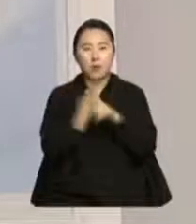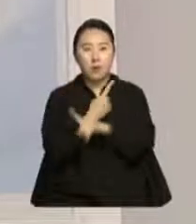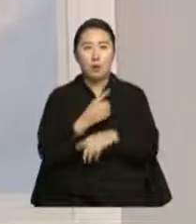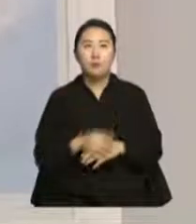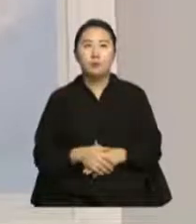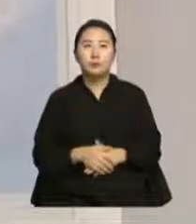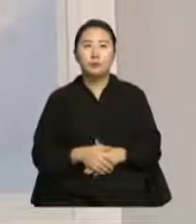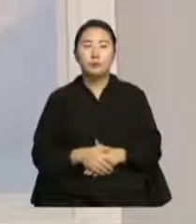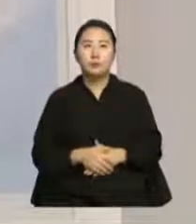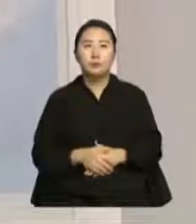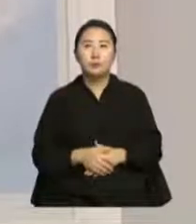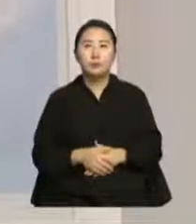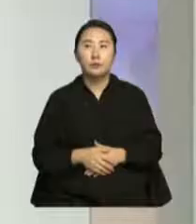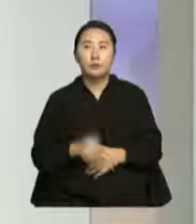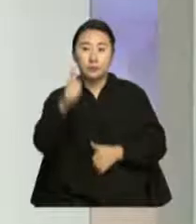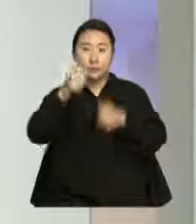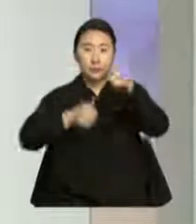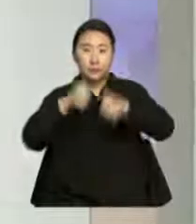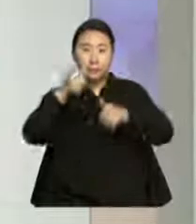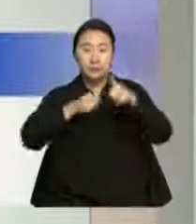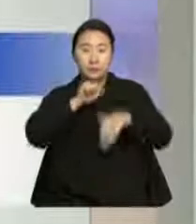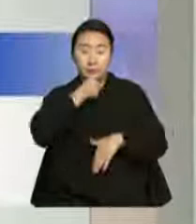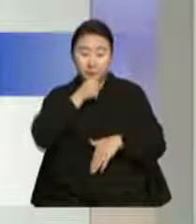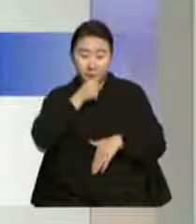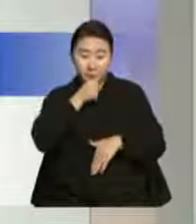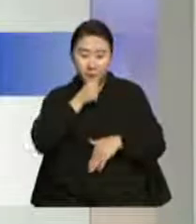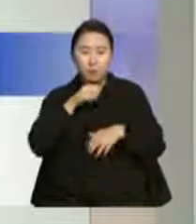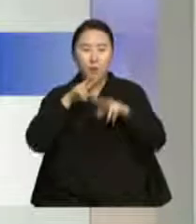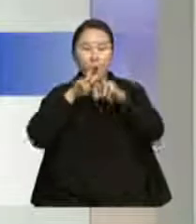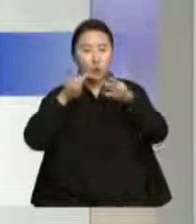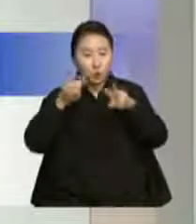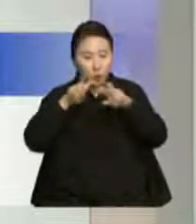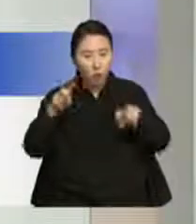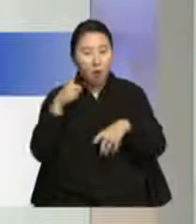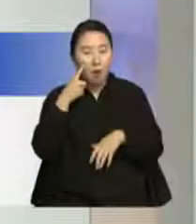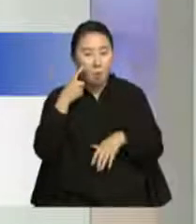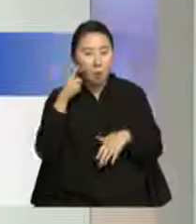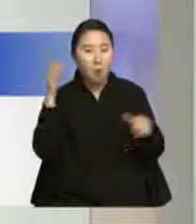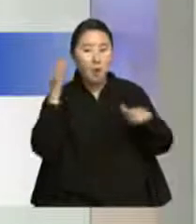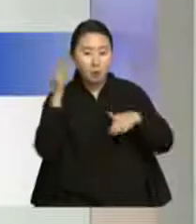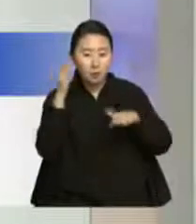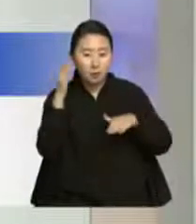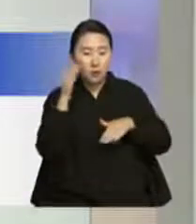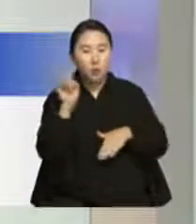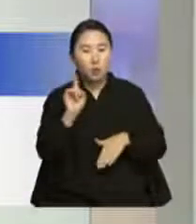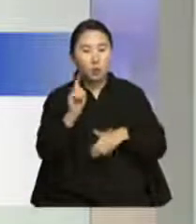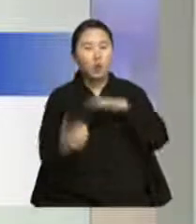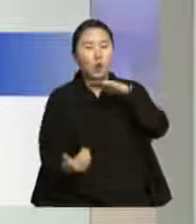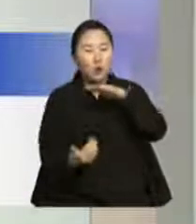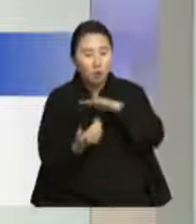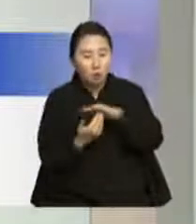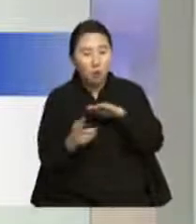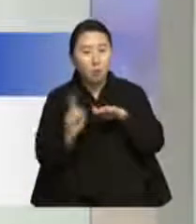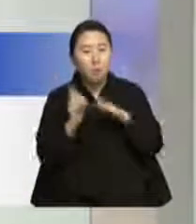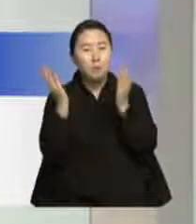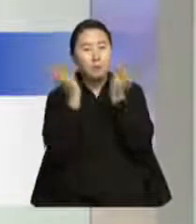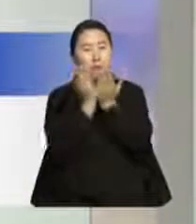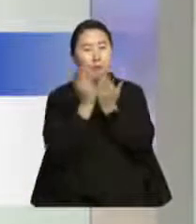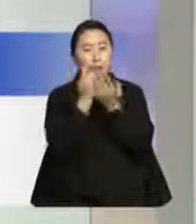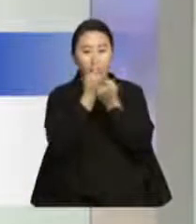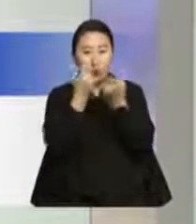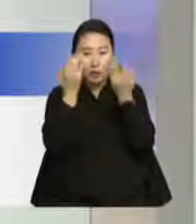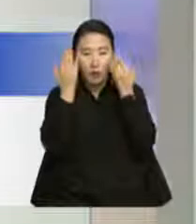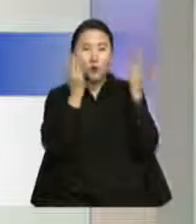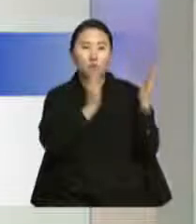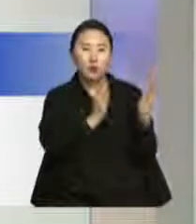겁니다. 수능에 대한 점수들을 저희들이 좀 분석을 해서 학생들에게 최대한 알맞는 좀 대학들을